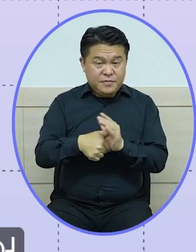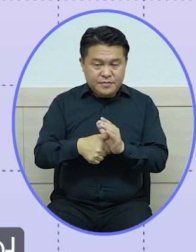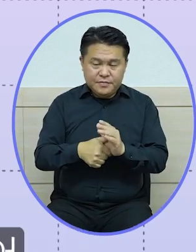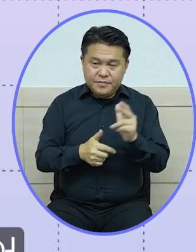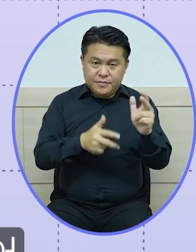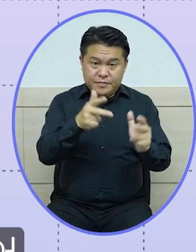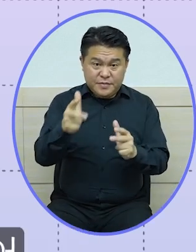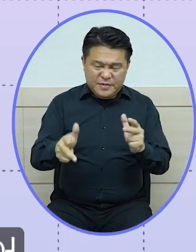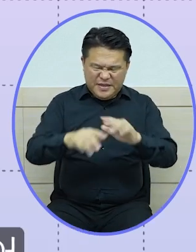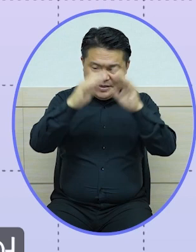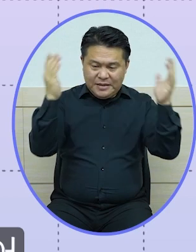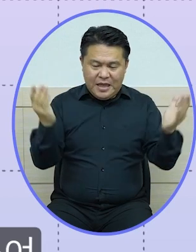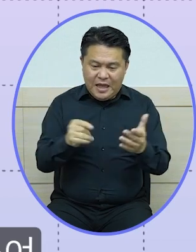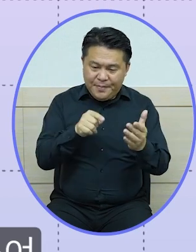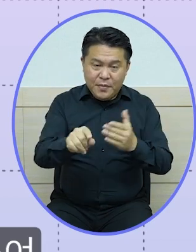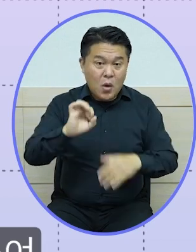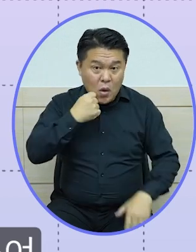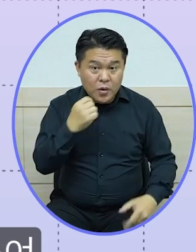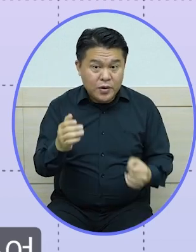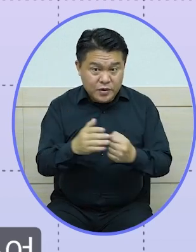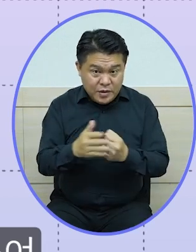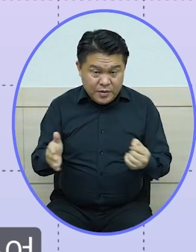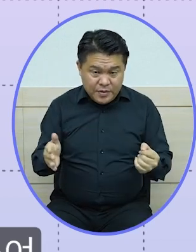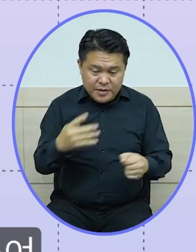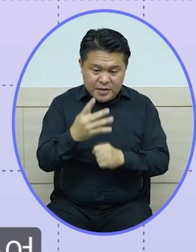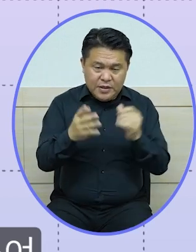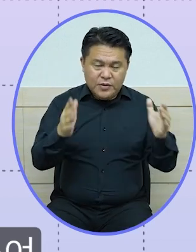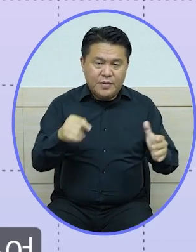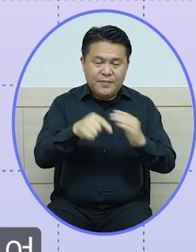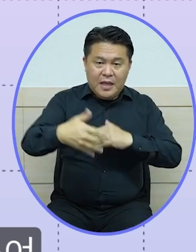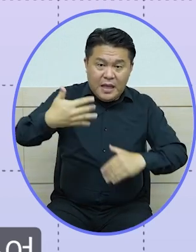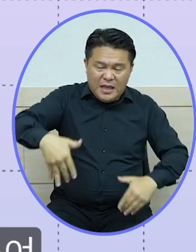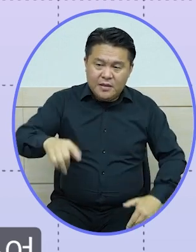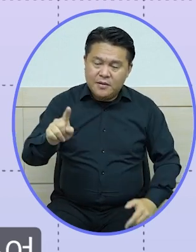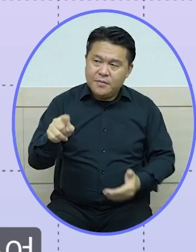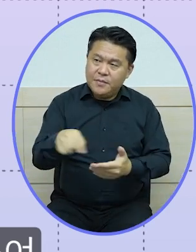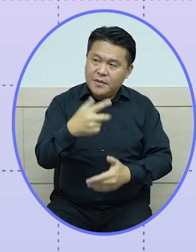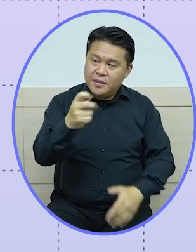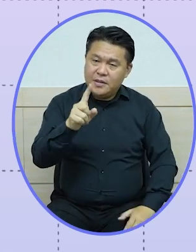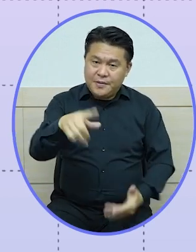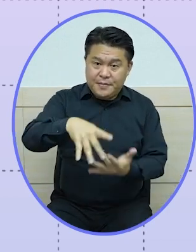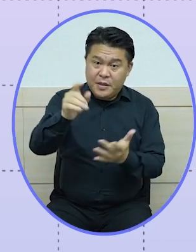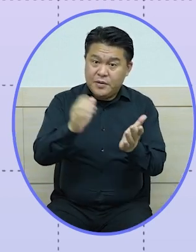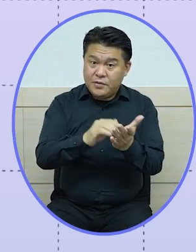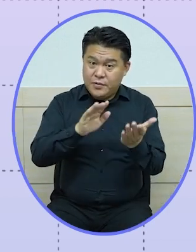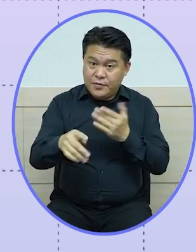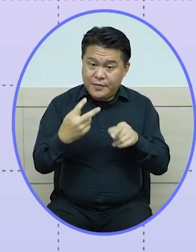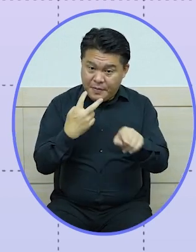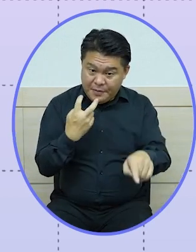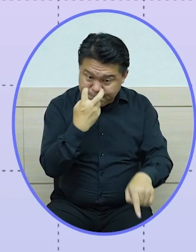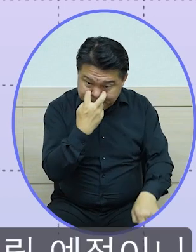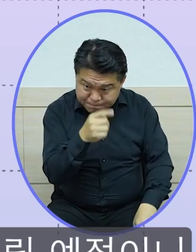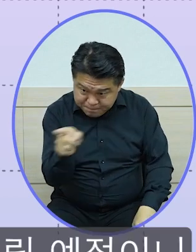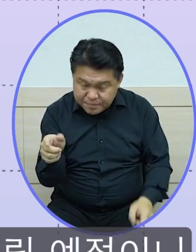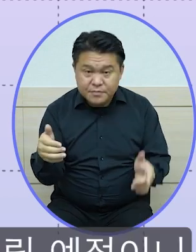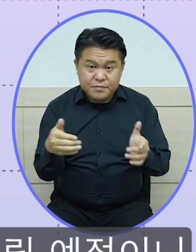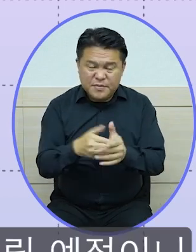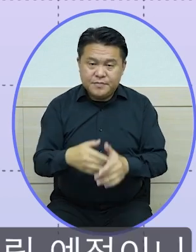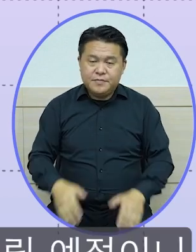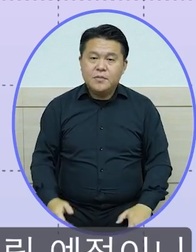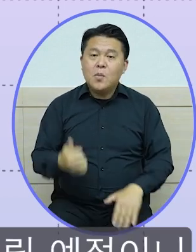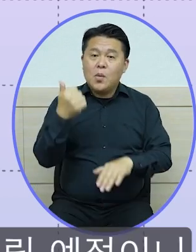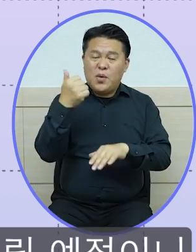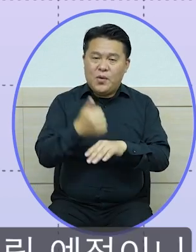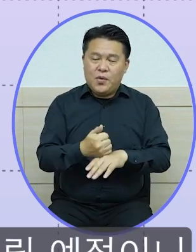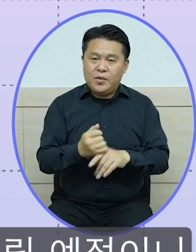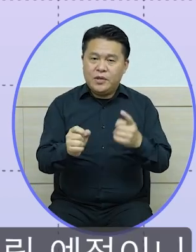사업 수행기간에 방문할 수 없어 4년 동안 방문하지 못한 171개소를 선정하여 모니터링을 실시하였습니다. 이에 모니터링